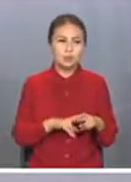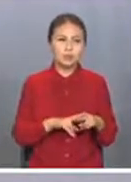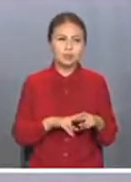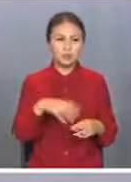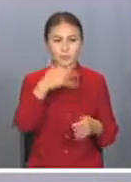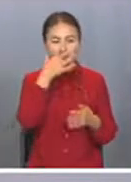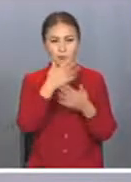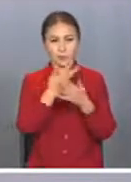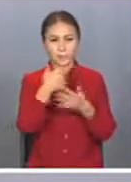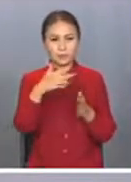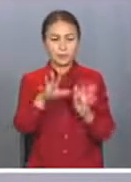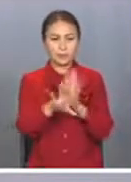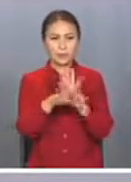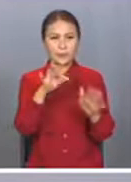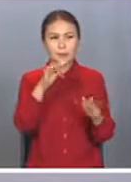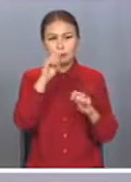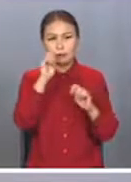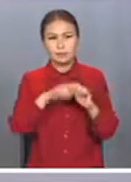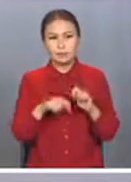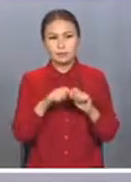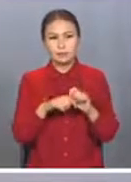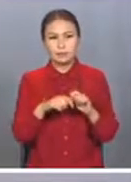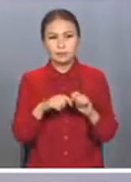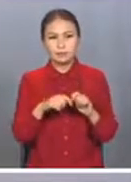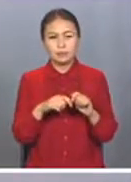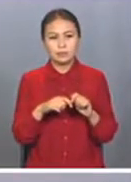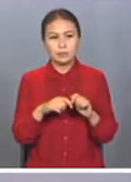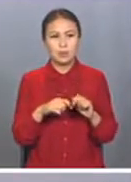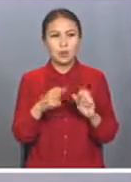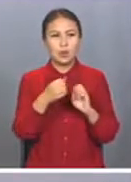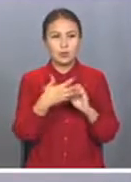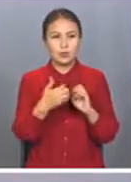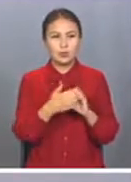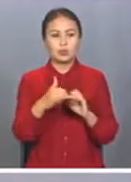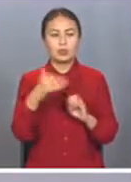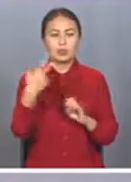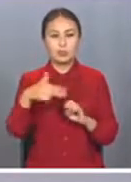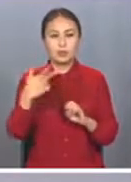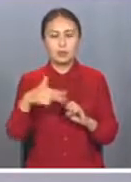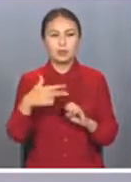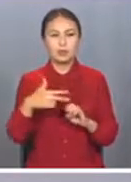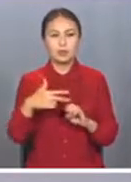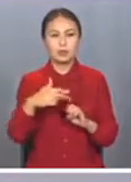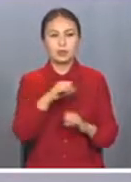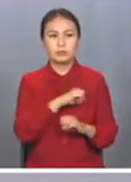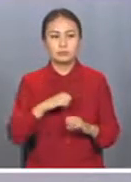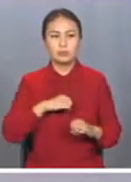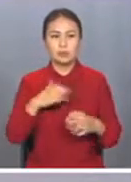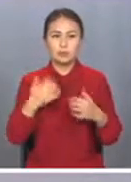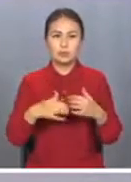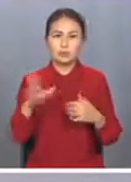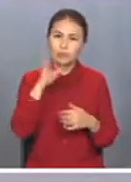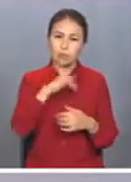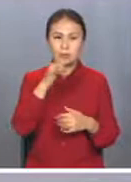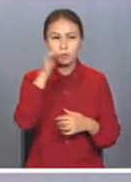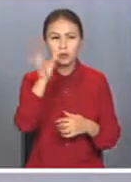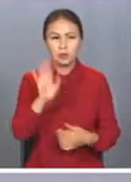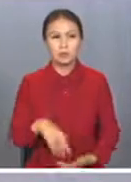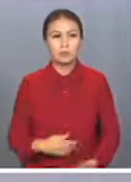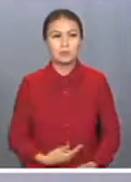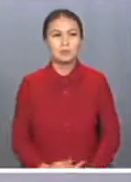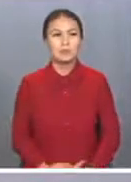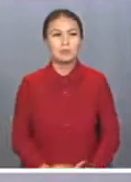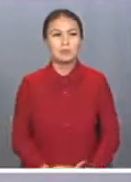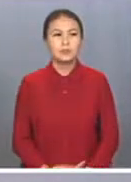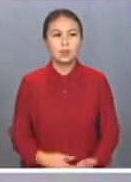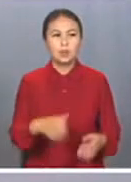көремін және тексеремін. 30 15-ке де 30-ға да ең кіші ортақ есептік бола ма? Яғни 30